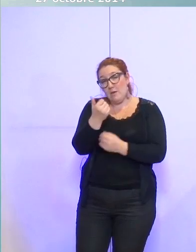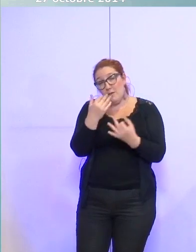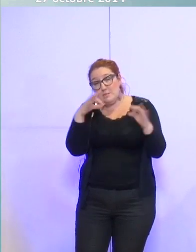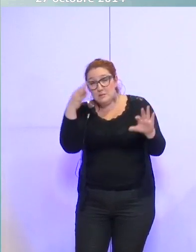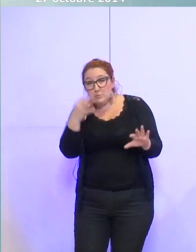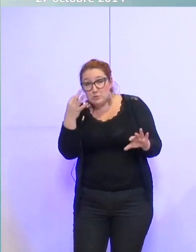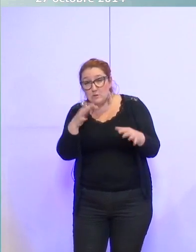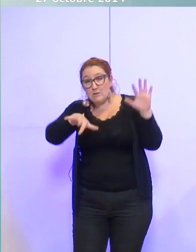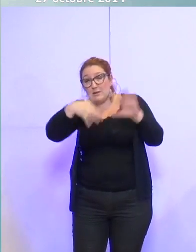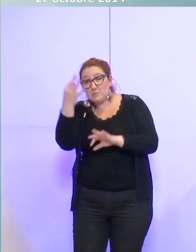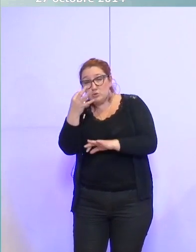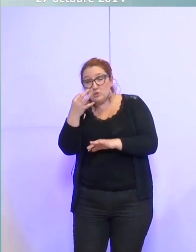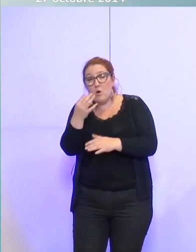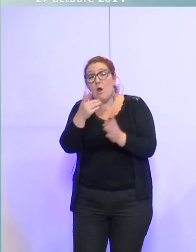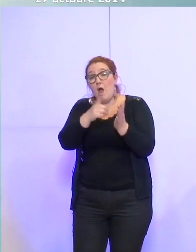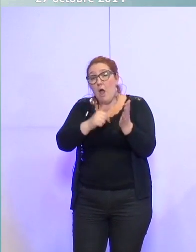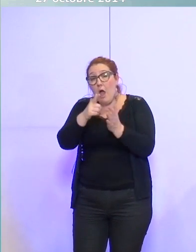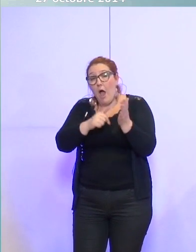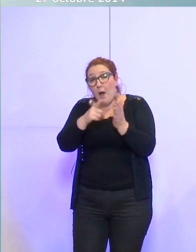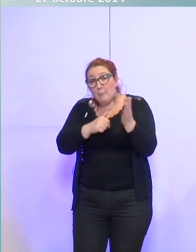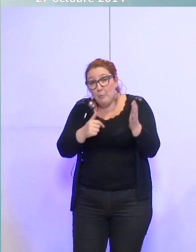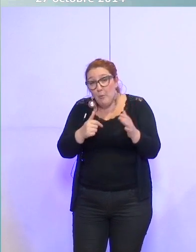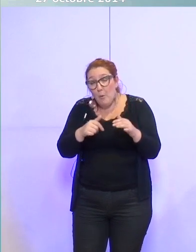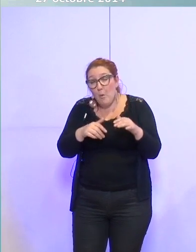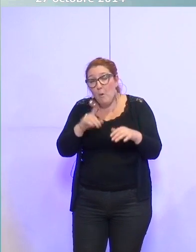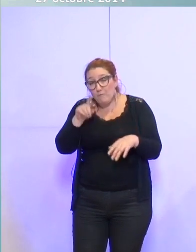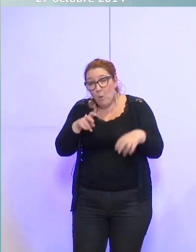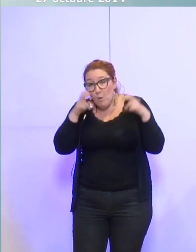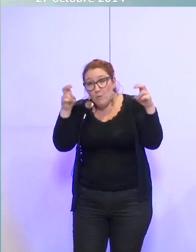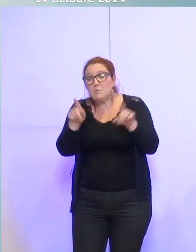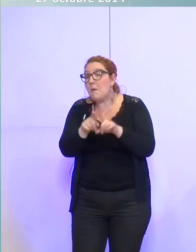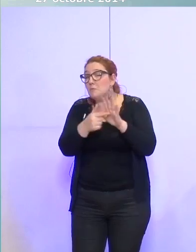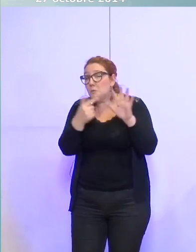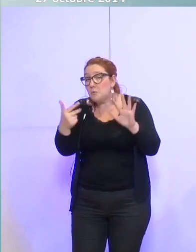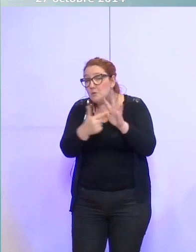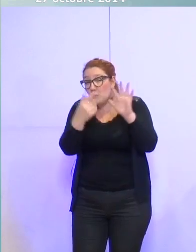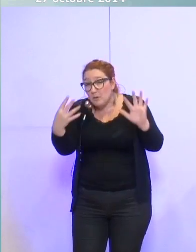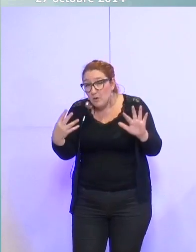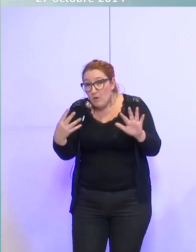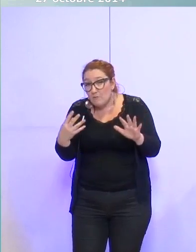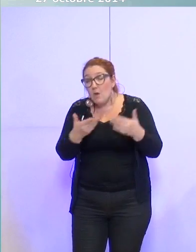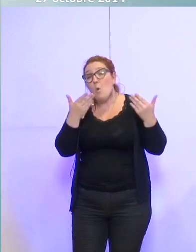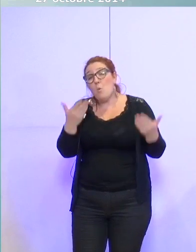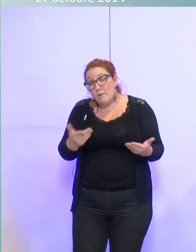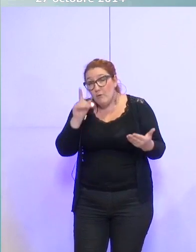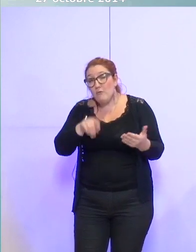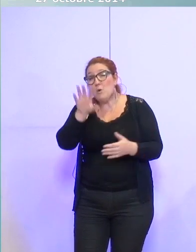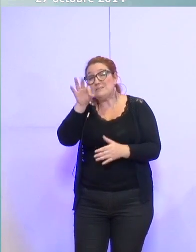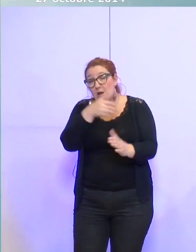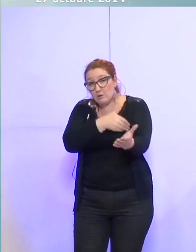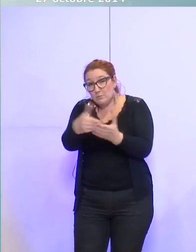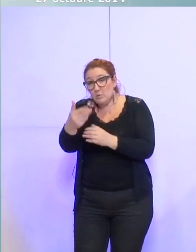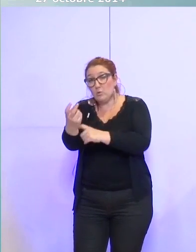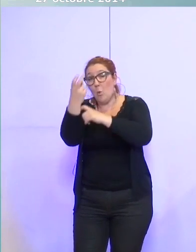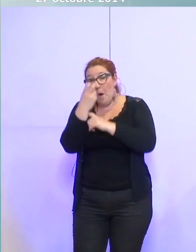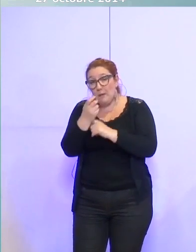ou 15% les impôts locaux, comme ça a été fait en 2008 ou 2009? Est-ce que vous avez décidé d'emprunter maintenant à hauteur de 50 millions d'euros et ça ne